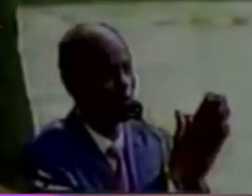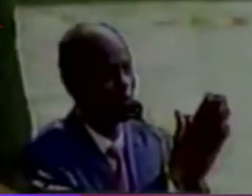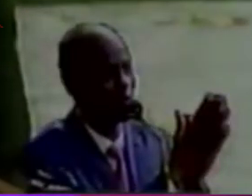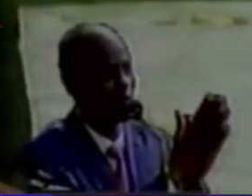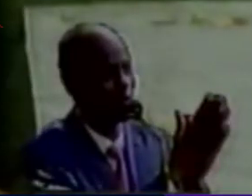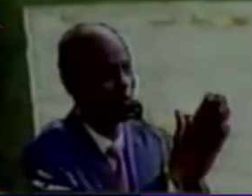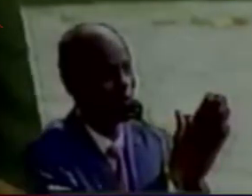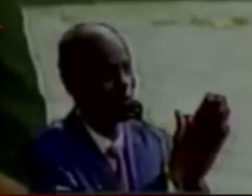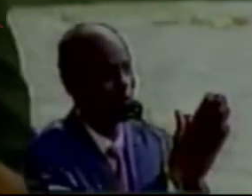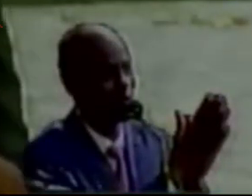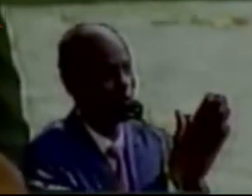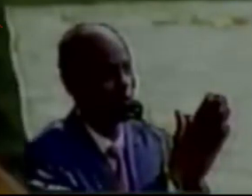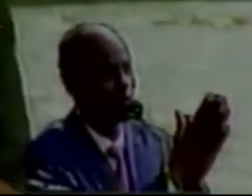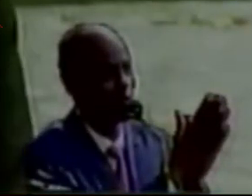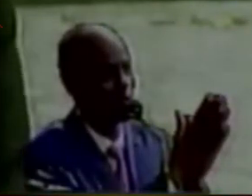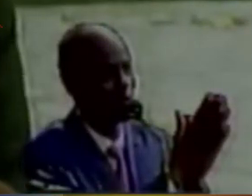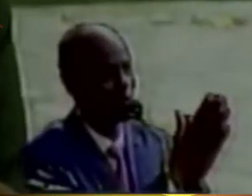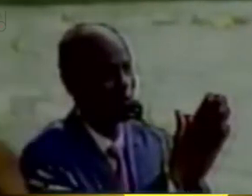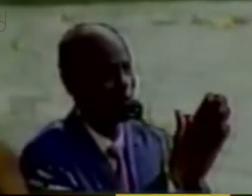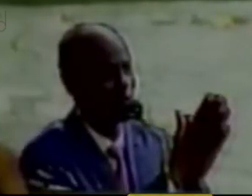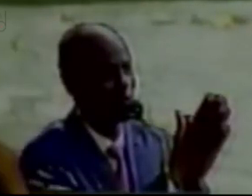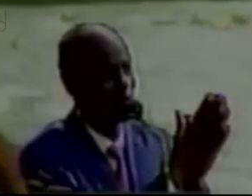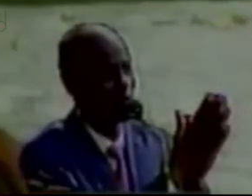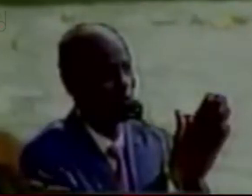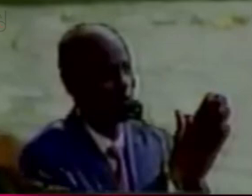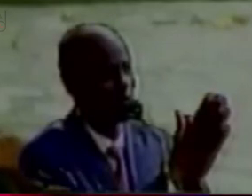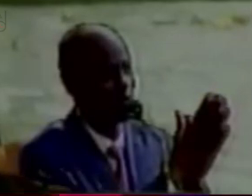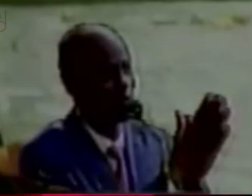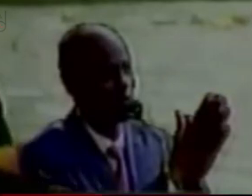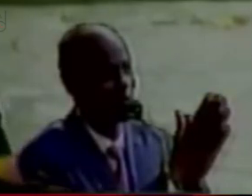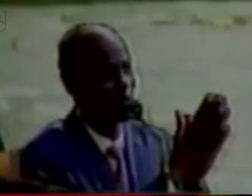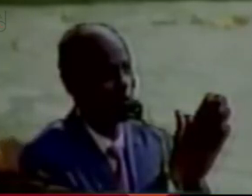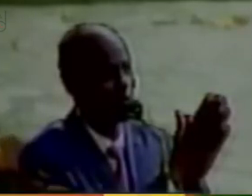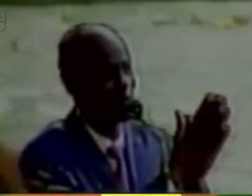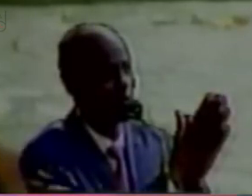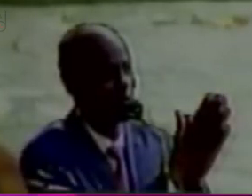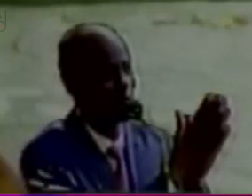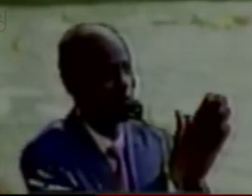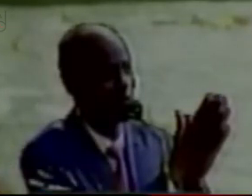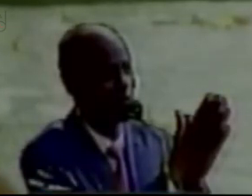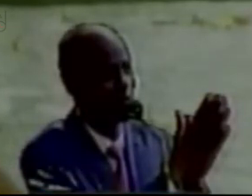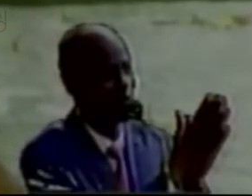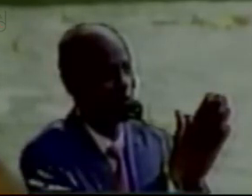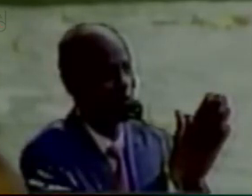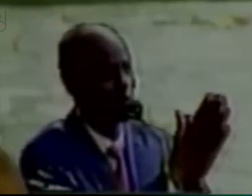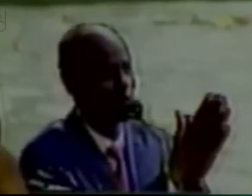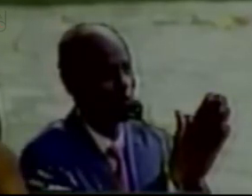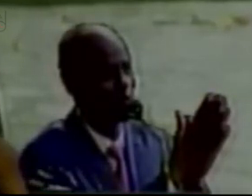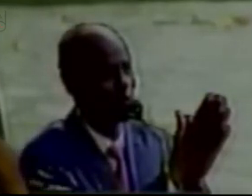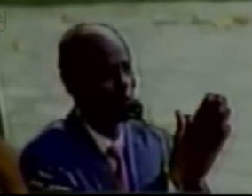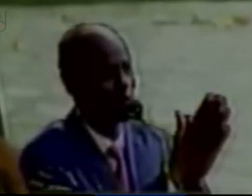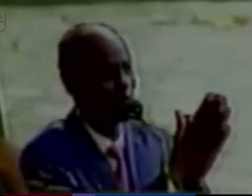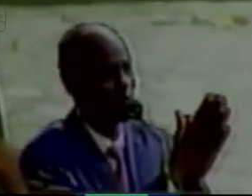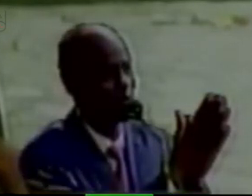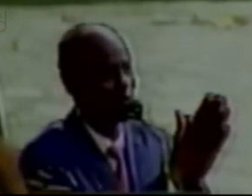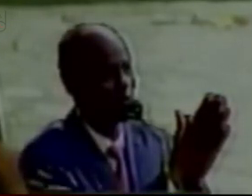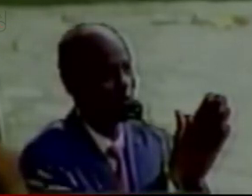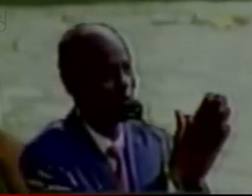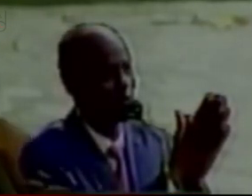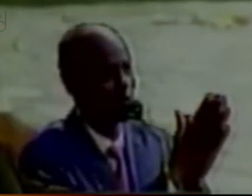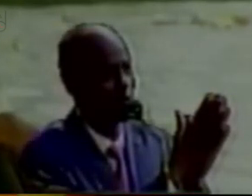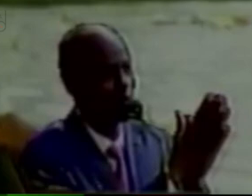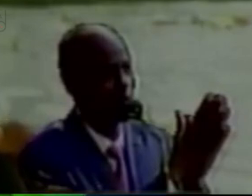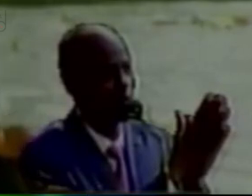ne sais pas. Question délocalisation par la justice, ça a toujours été une préoccupation pour le barreau de Port-au-Prince. Et je songeais